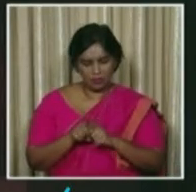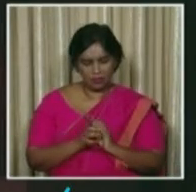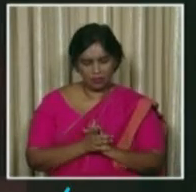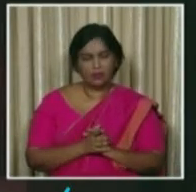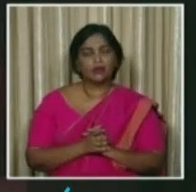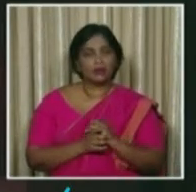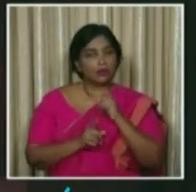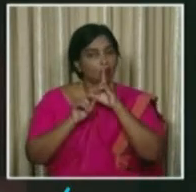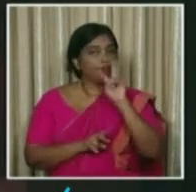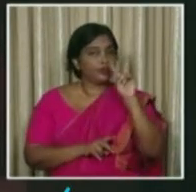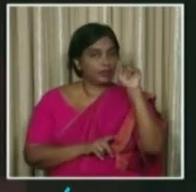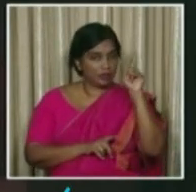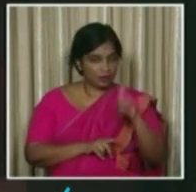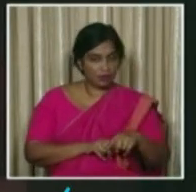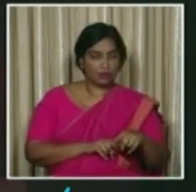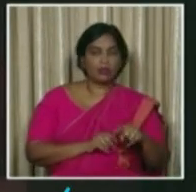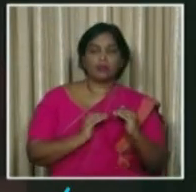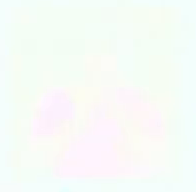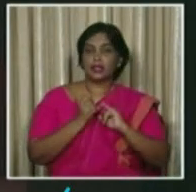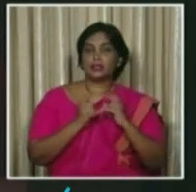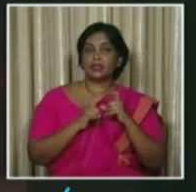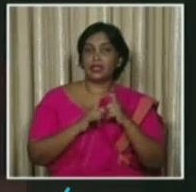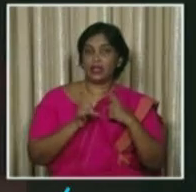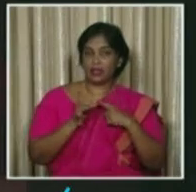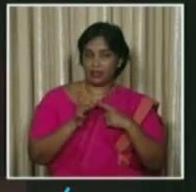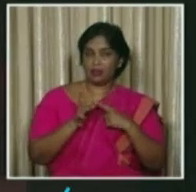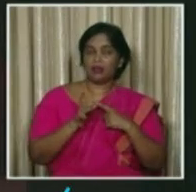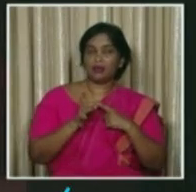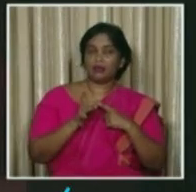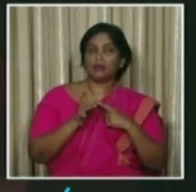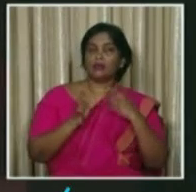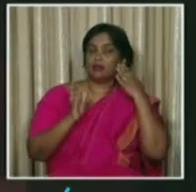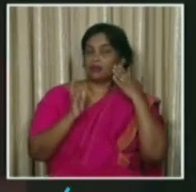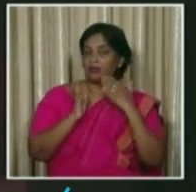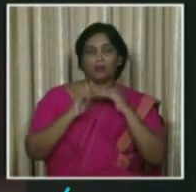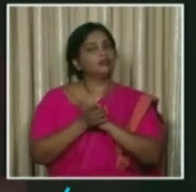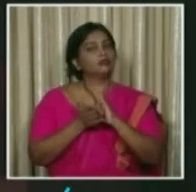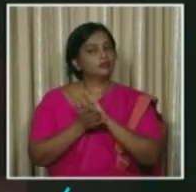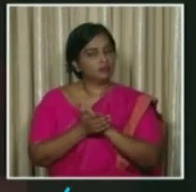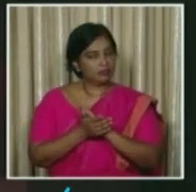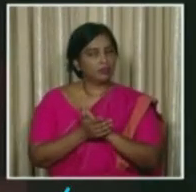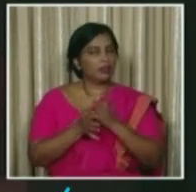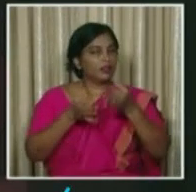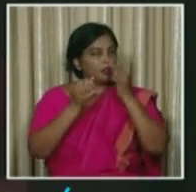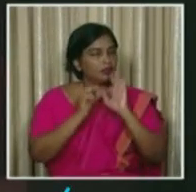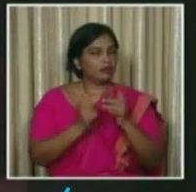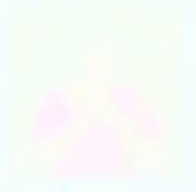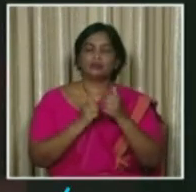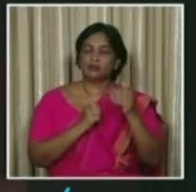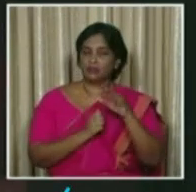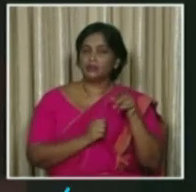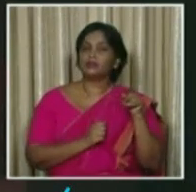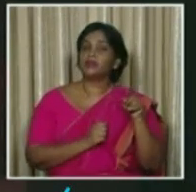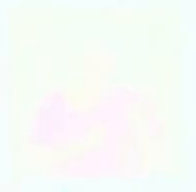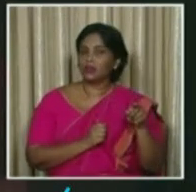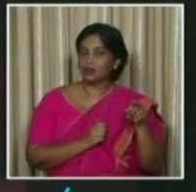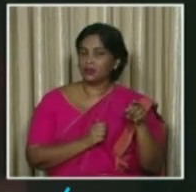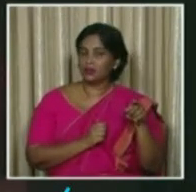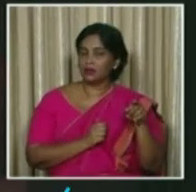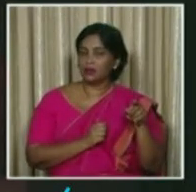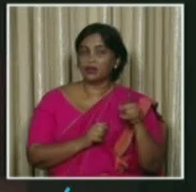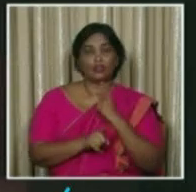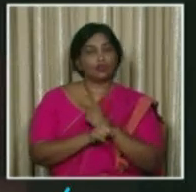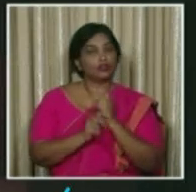ඒ වගේම 22000ක් සංවර්ධන නිලධාරීන් ඒ ඉෂ්ට සිද්ධ කරපු ප්‍රශස්ත සේවාවට නිසි අගයීමක් ලබා දීලා ඒ අයව